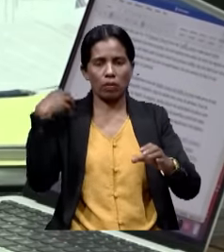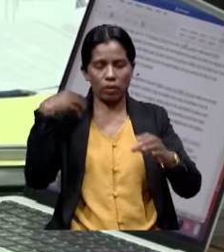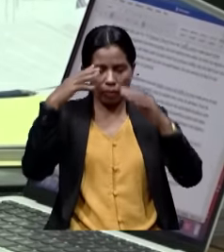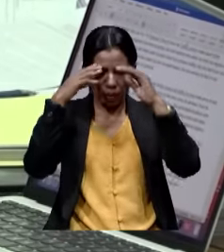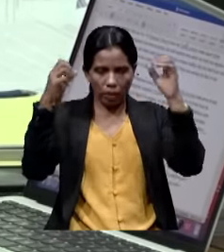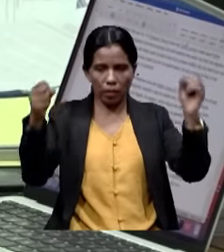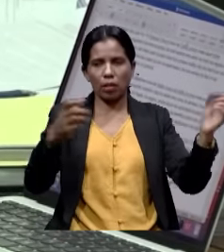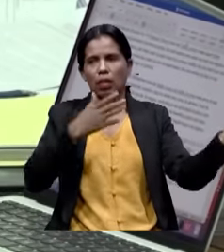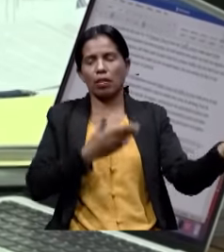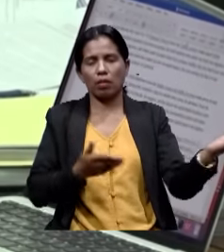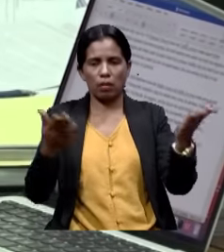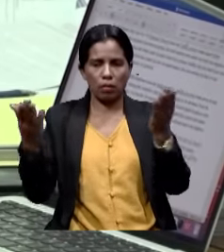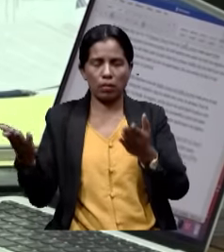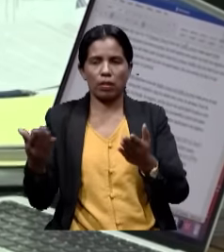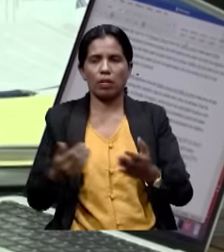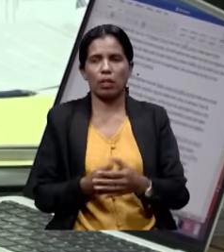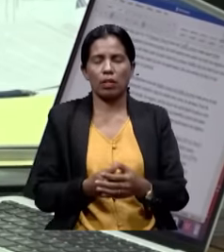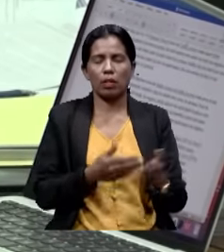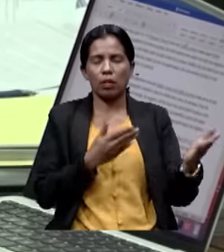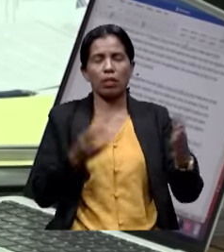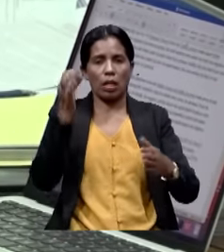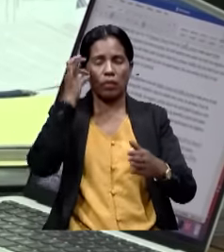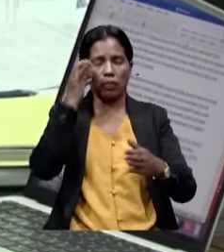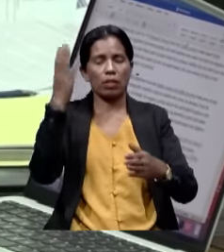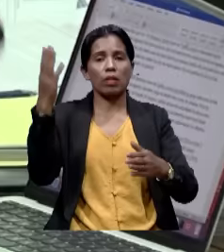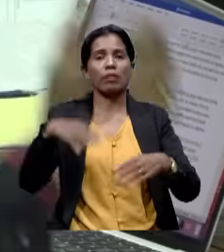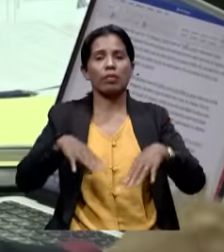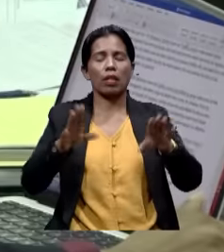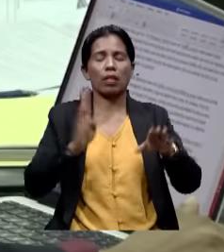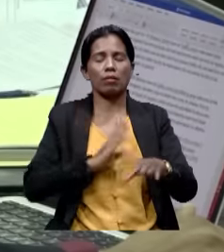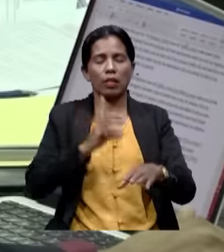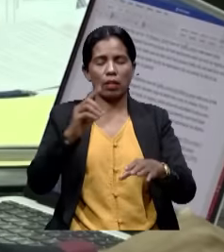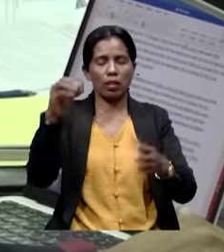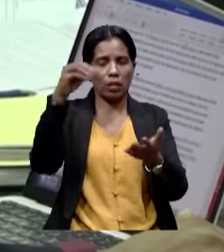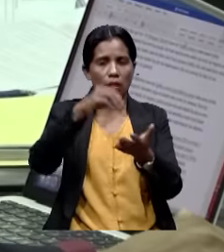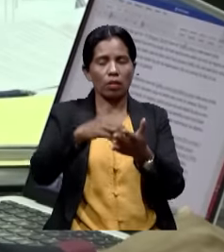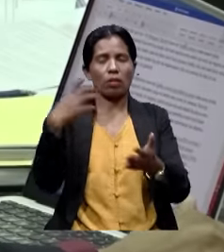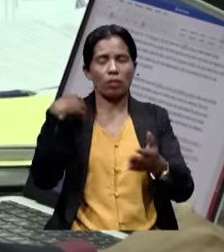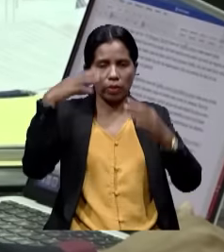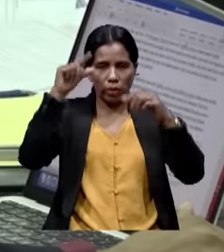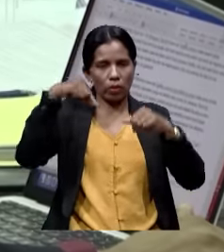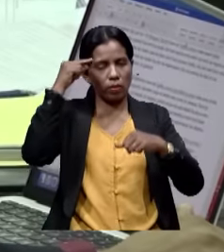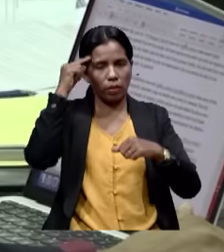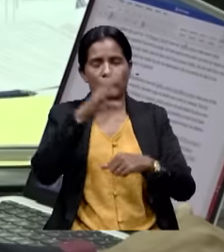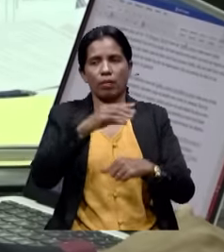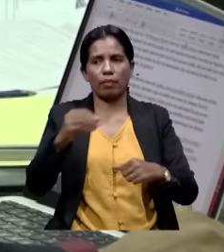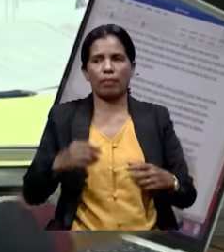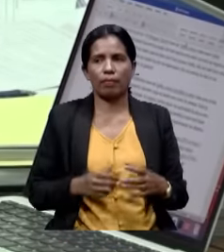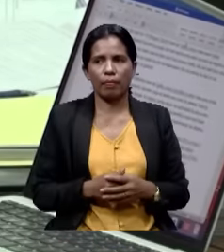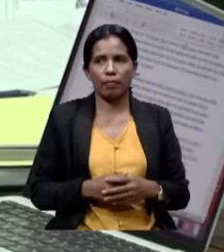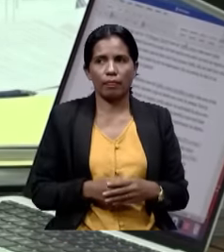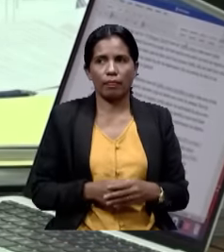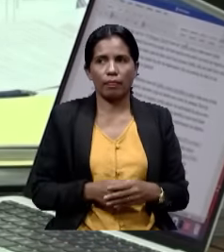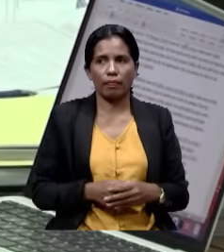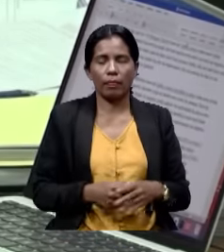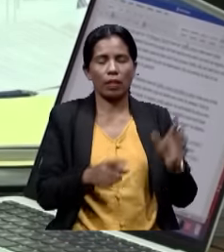fila fal de. Lore ai fuan seru si bidau li sideran lore batau tu ya palas du guvern. Palas du presiden ter republika. Ne